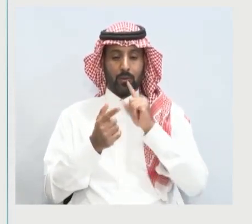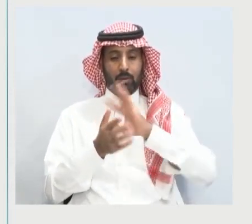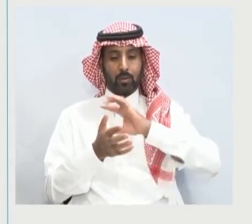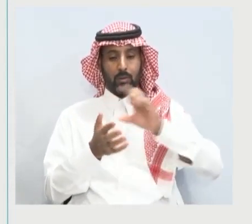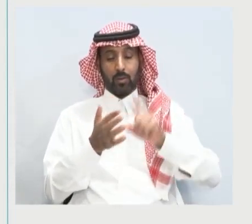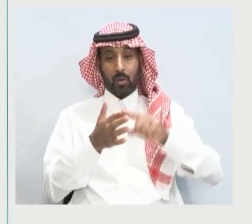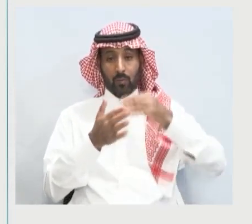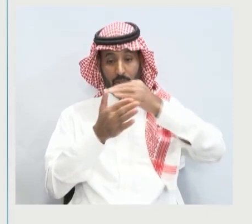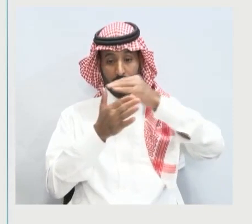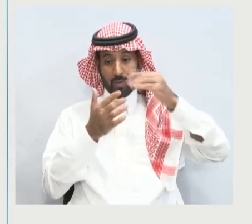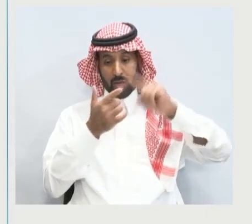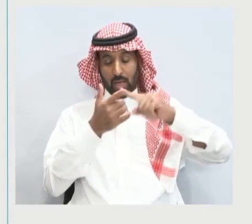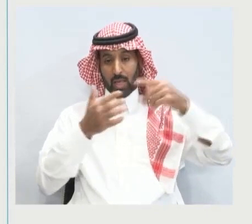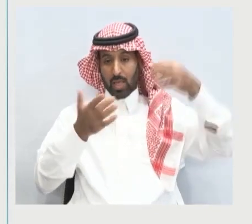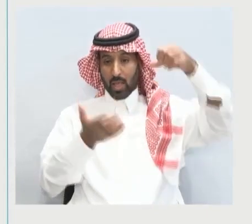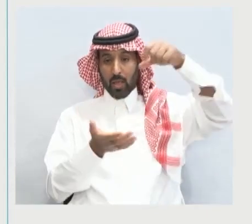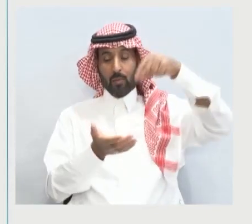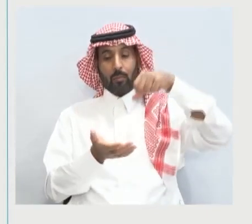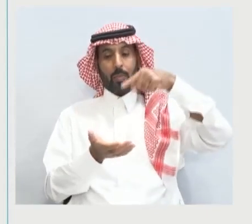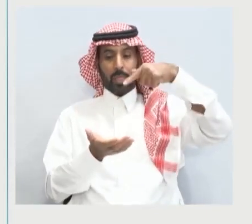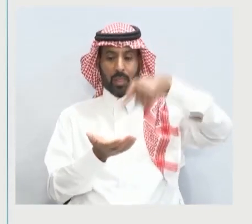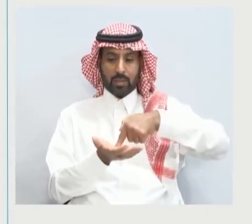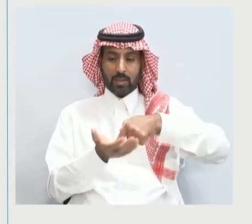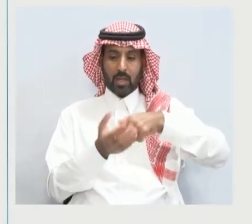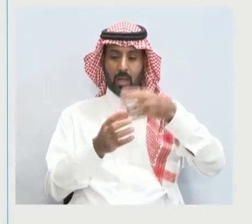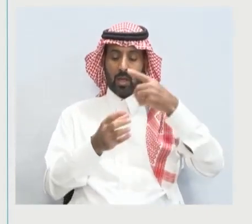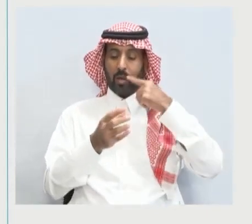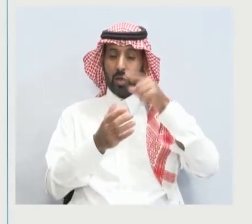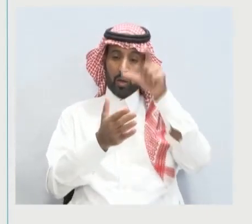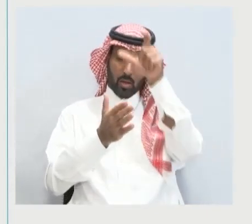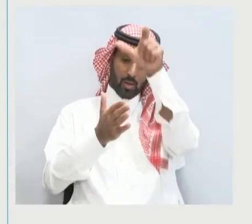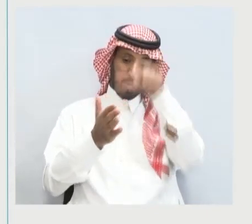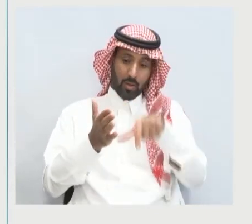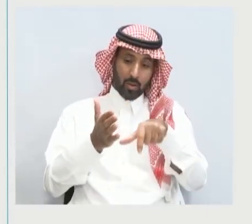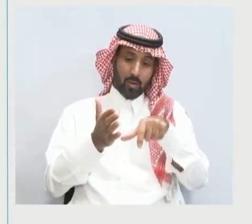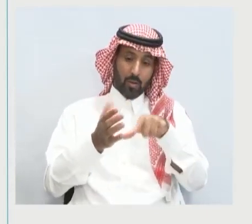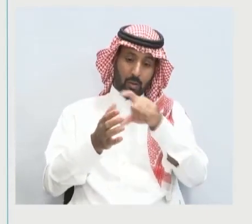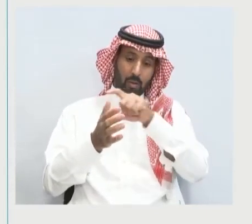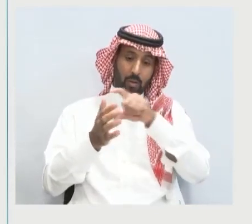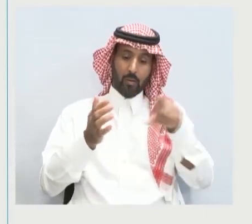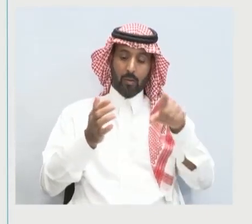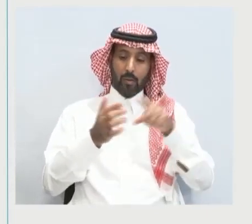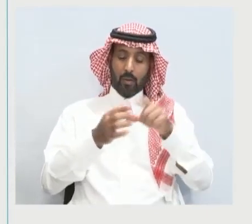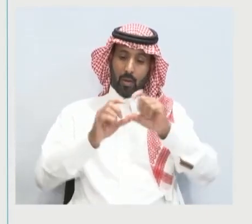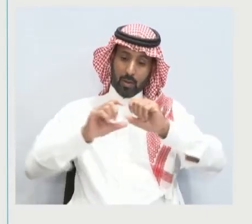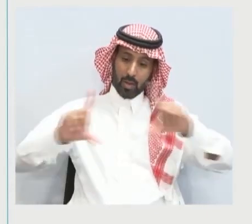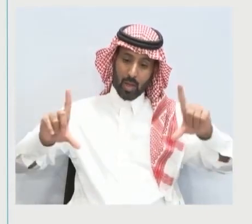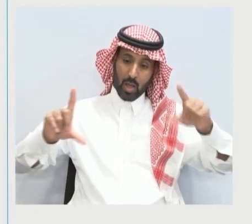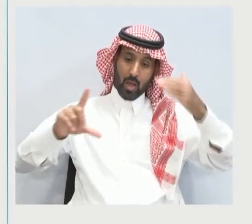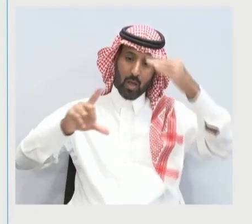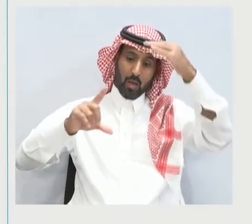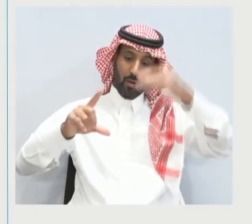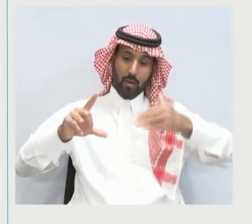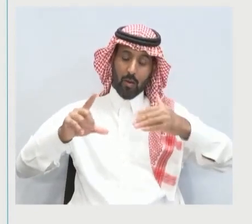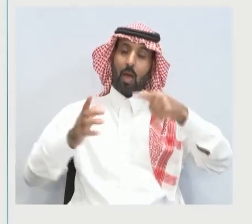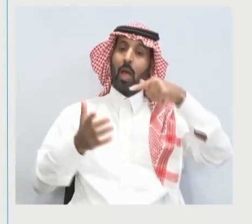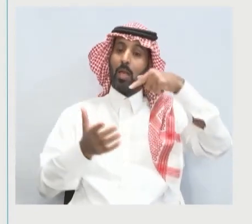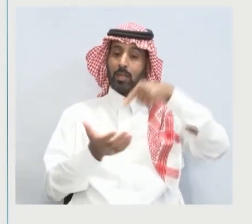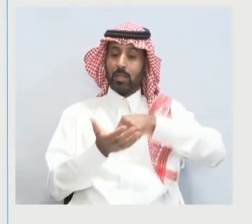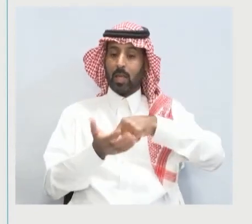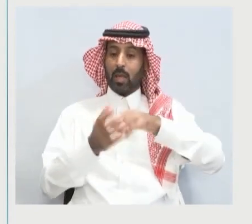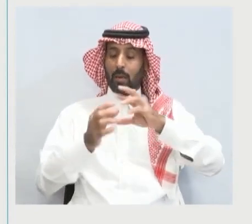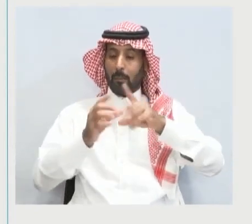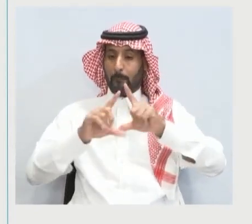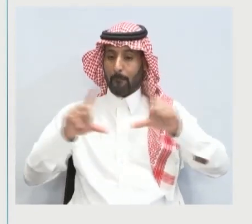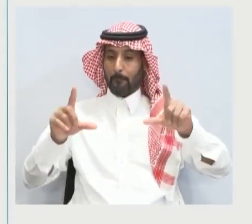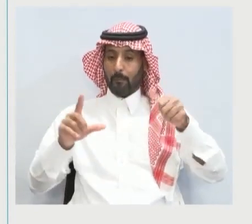نضغط على توصيل سنتر ومن قائمه عمودي في ارتكل نضغط على توسيع سنتر مره اخرى ومن